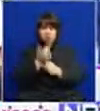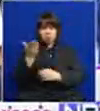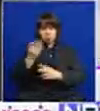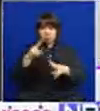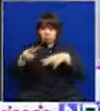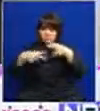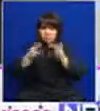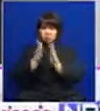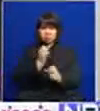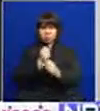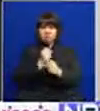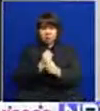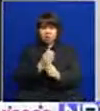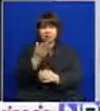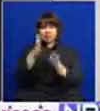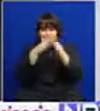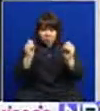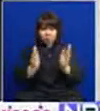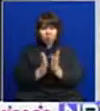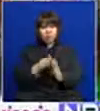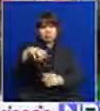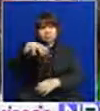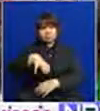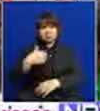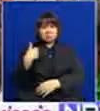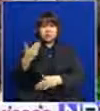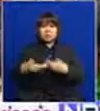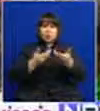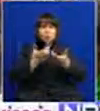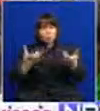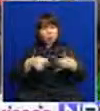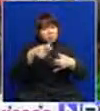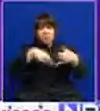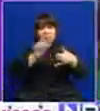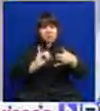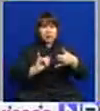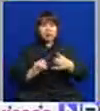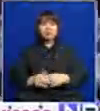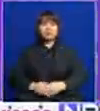วพ่อค้าเร่หน้าพระบรมมหาราชวังที่มีพฤติกรรมไม่เหมาะสม